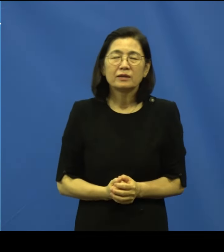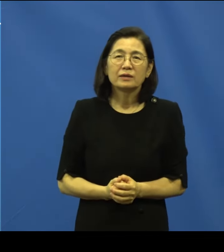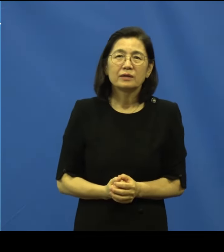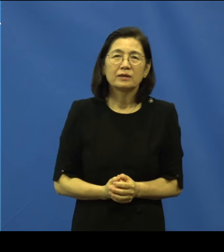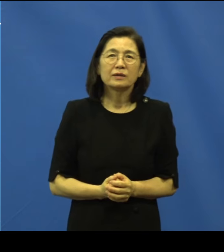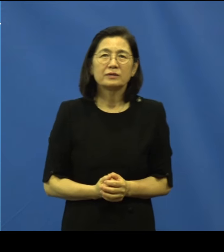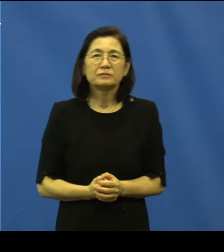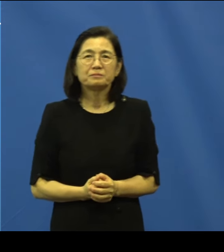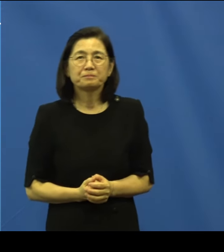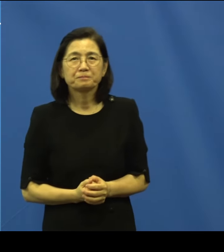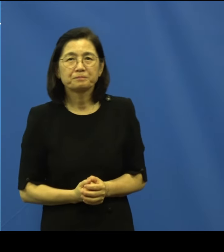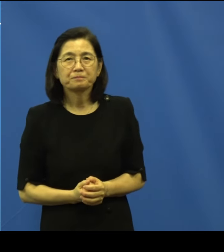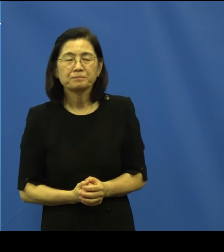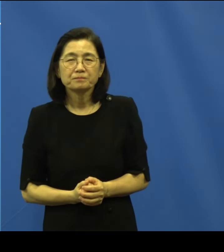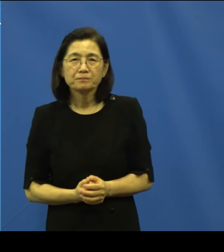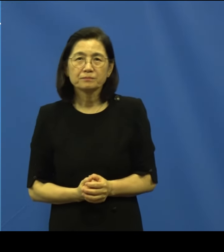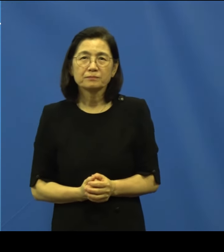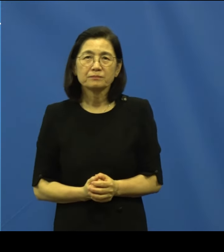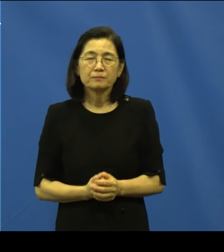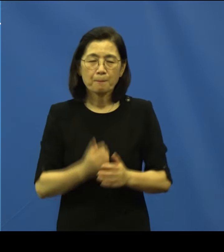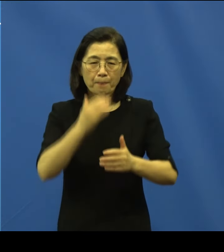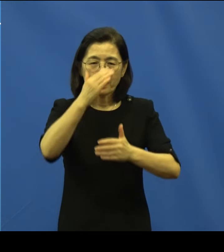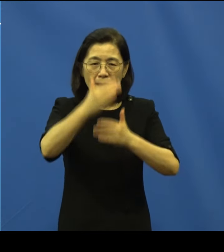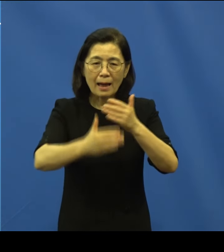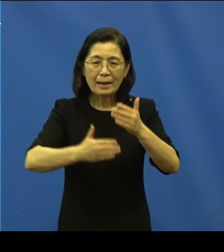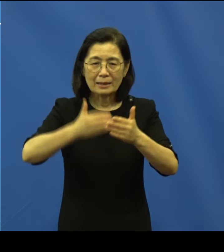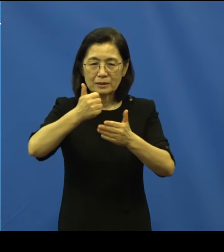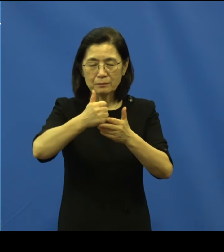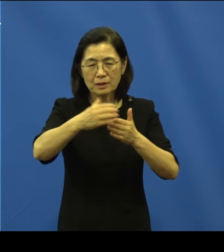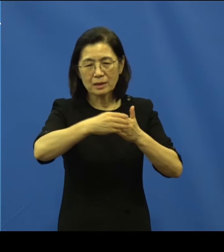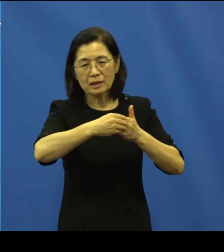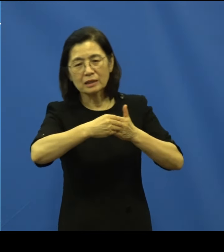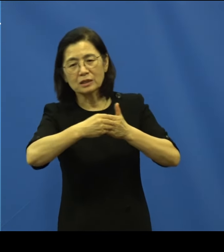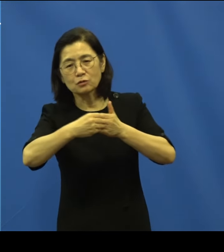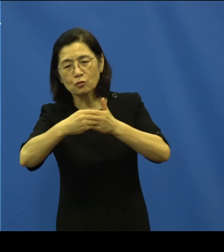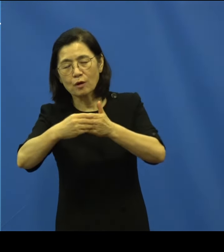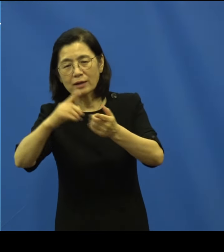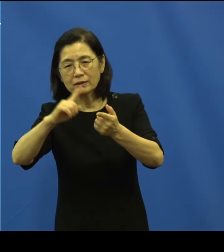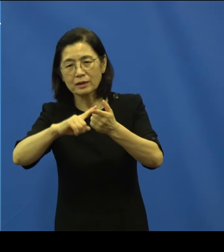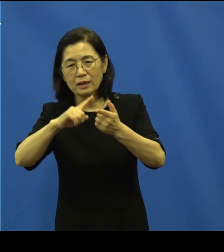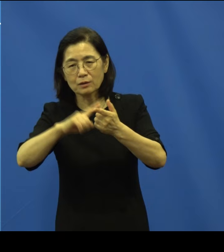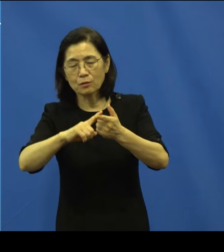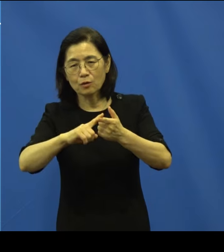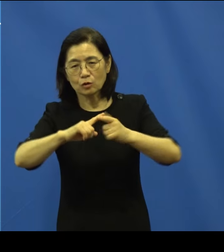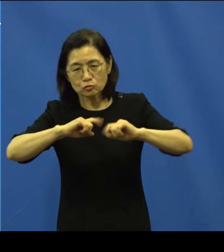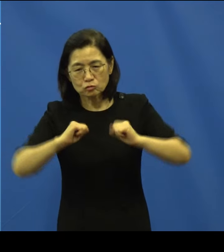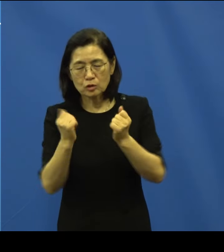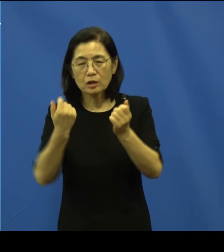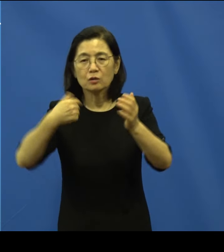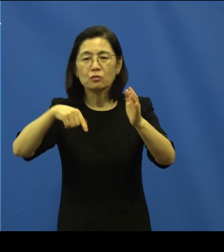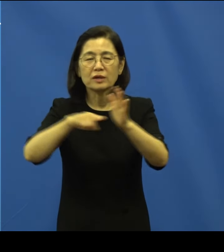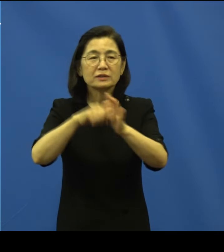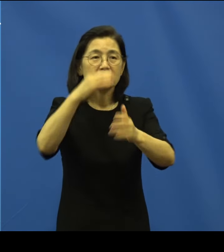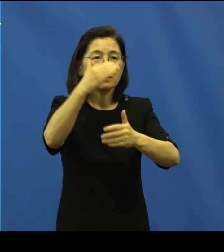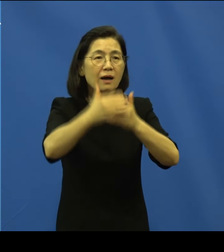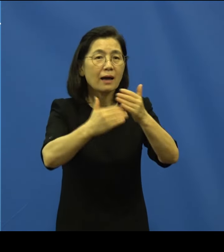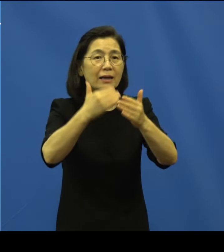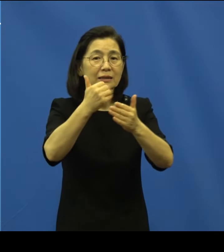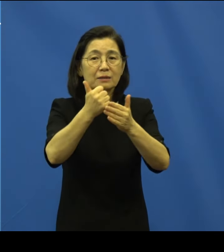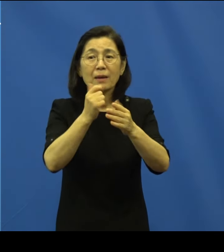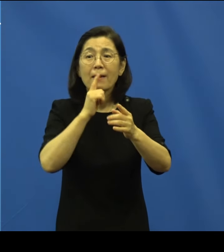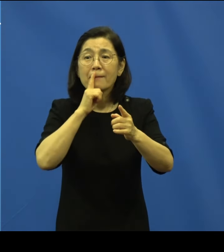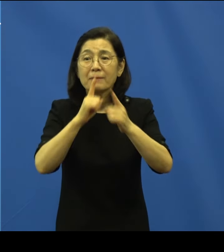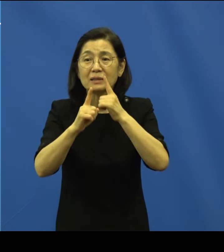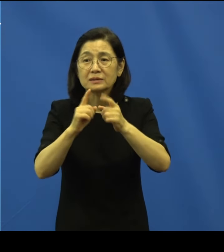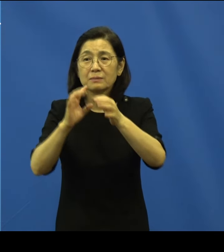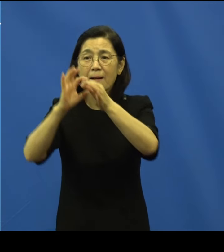하나님의 마킹을 해놓은 걸 뭐 어떻게 알 수 있어요? 말씀을 통해서. 말씀을 사랑하십시오. 말씀을 매일